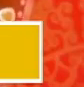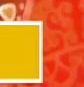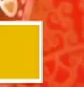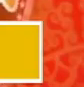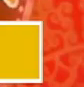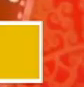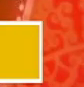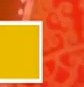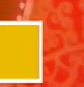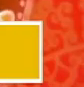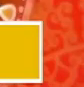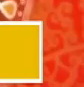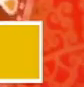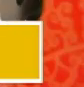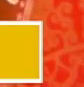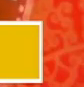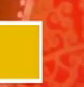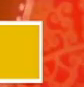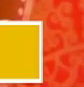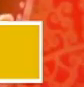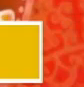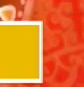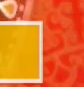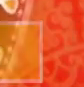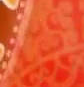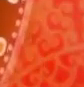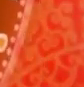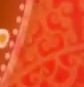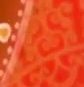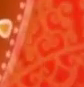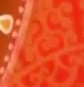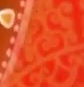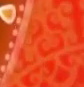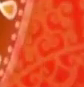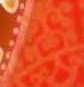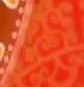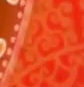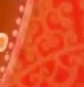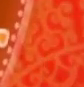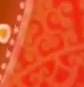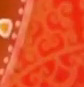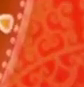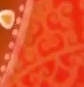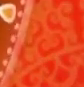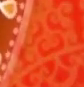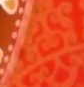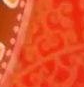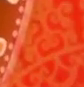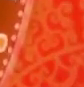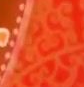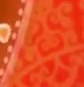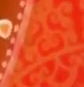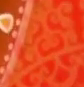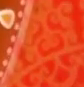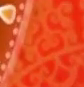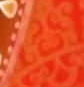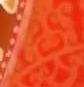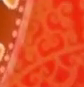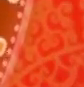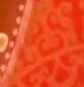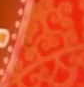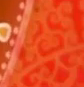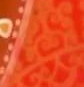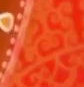dan kawan-kawan kita. Saya harap bahawa sambutan ini akan mencerahkan lagi perasaan dan semangat kenegaraan kita